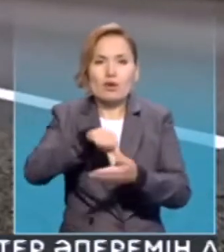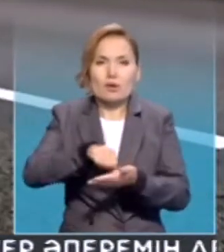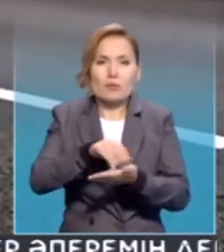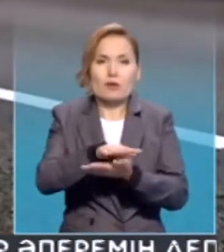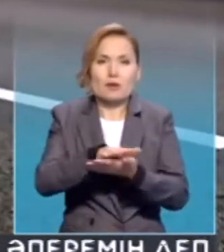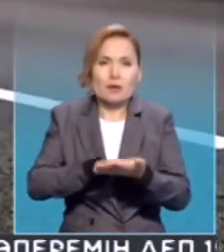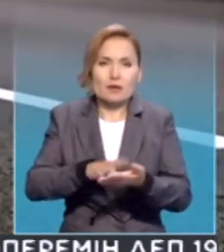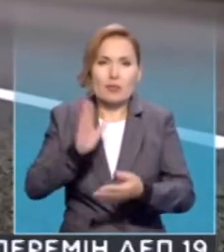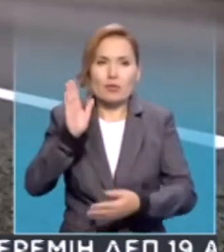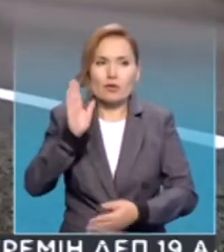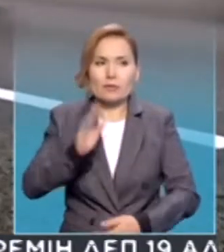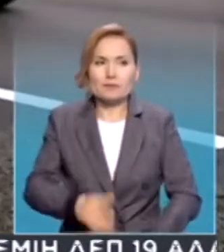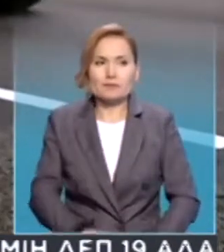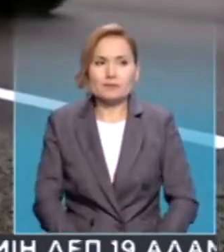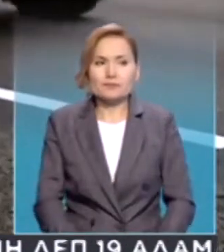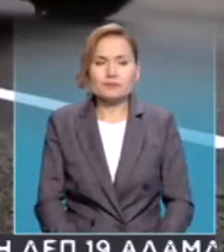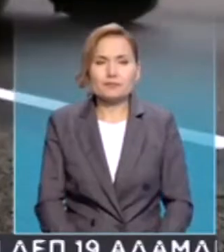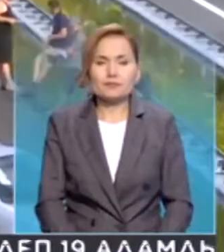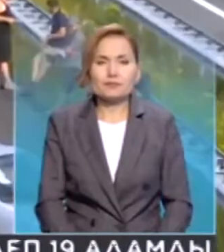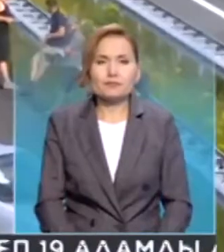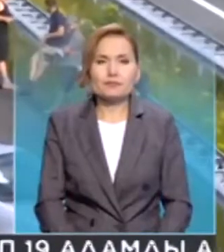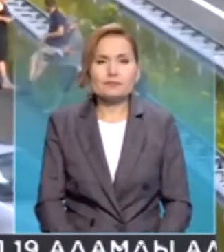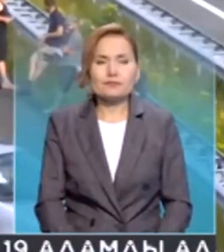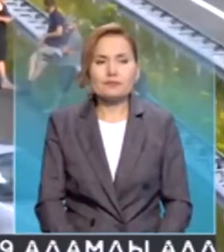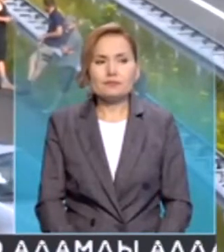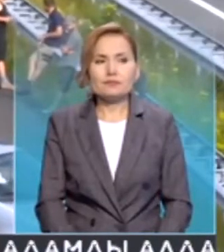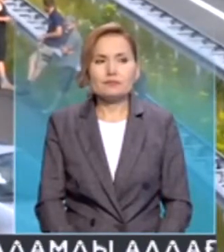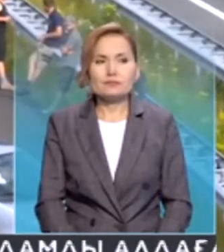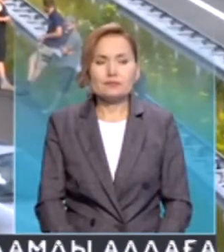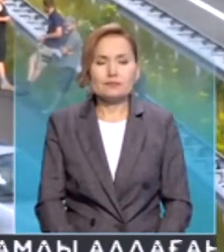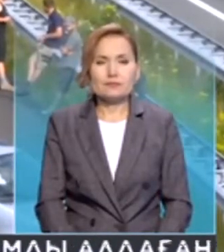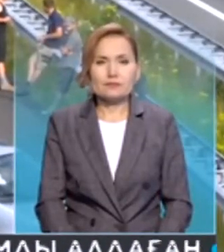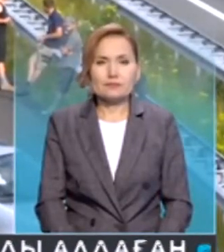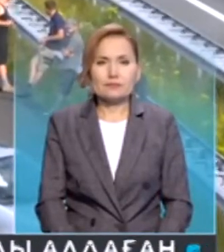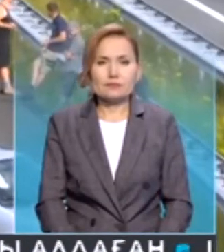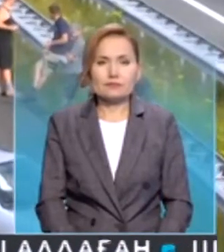жалғастырмақ. Нұрсұлу Қасым, Бауыржан Дүйсенбекұлы, Қазақстан ұлттық телеарнасы, Нидерланд корольдігі.